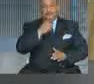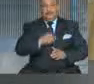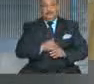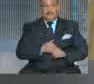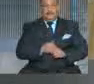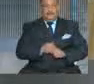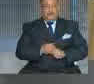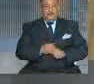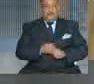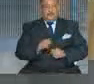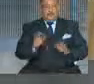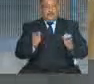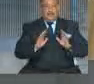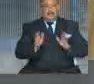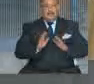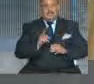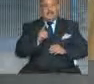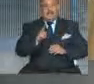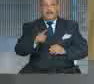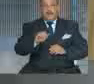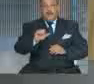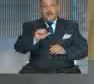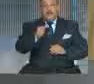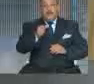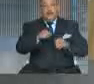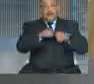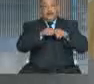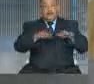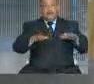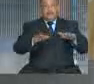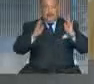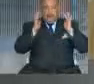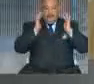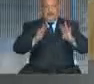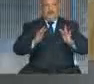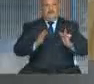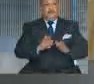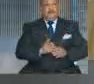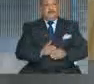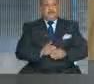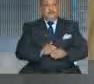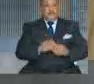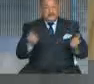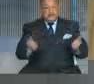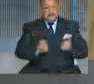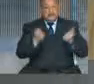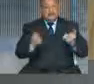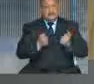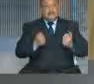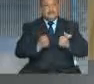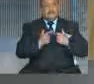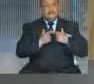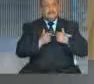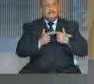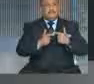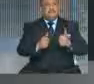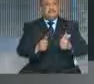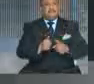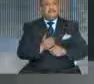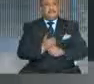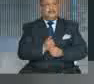مكونات عامة في المسرح، ونأمل أن تتضافر الجهود لإقناع وزارة